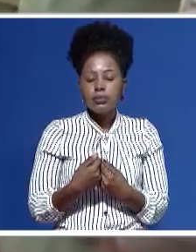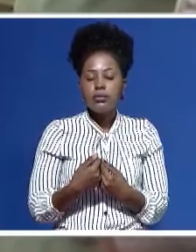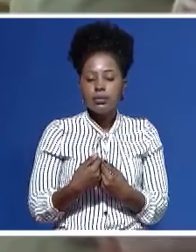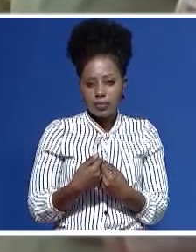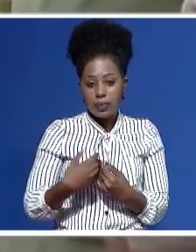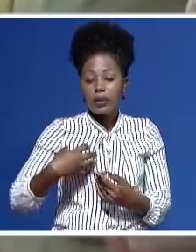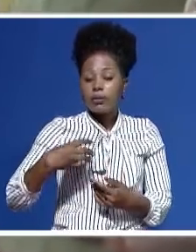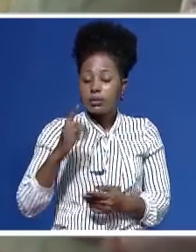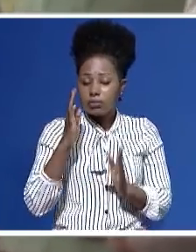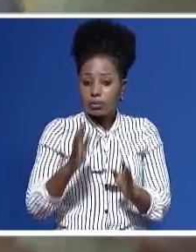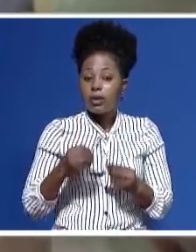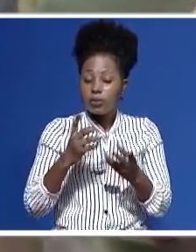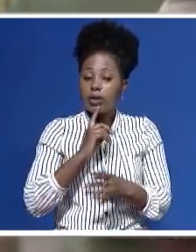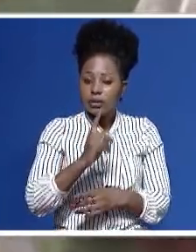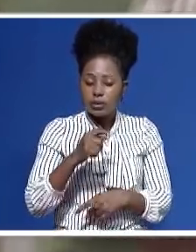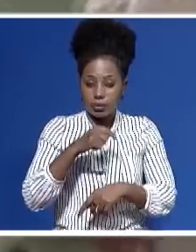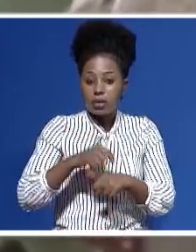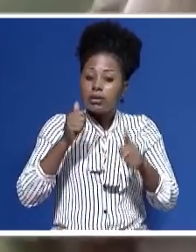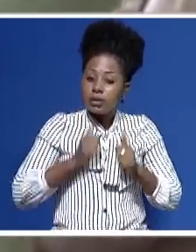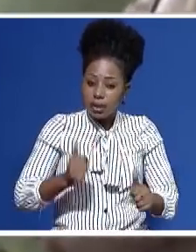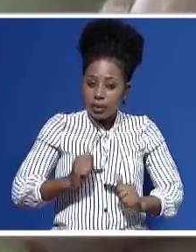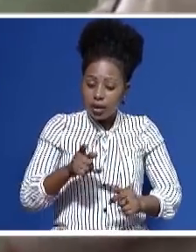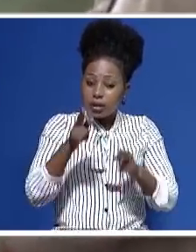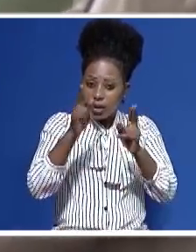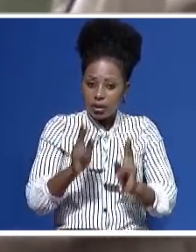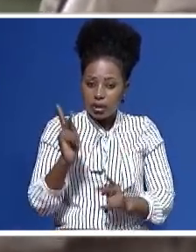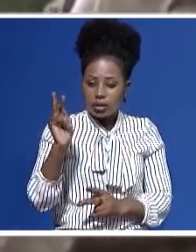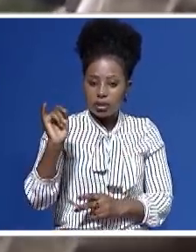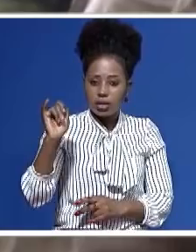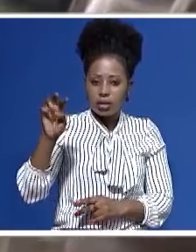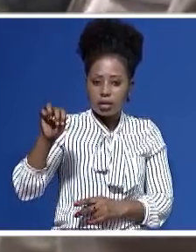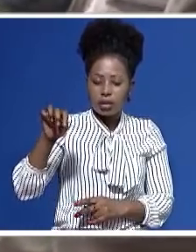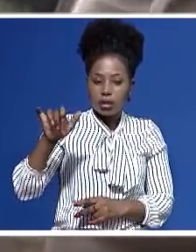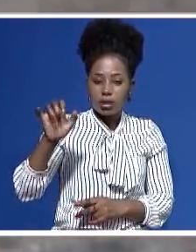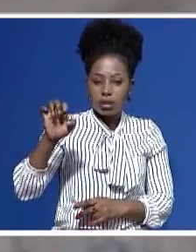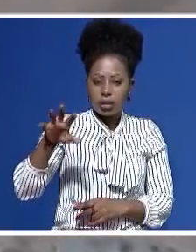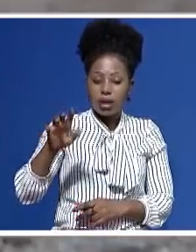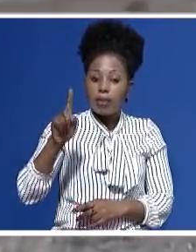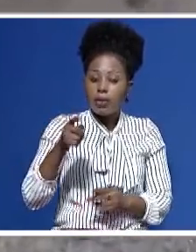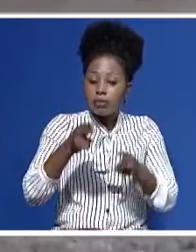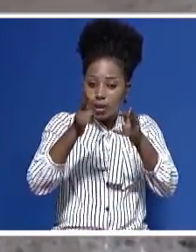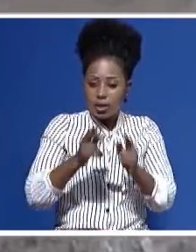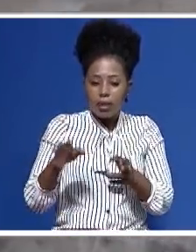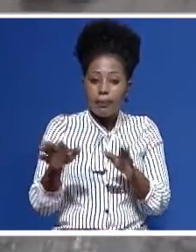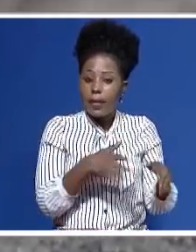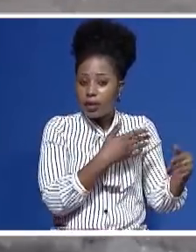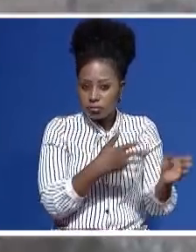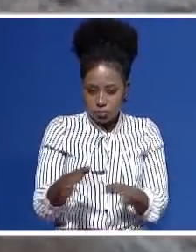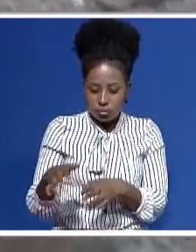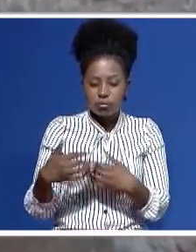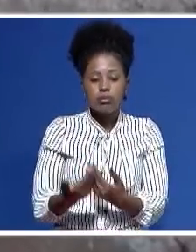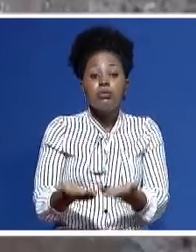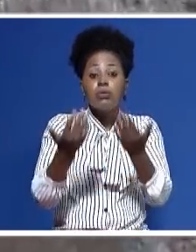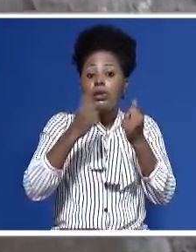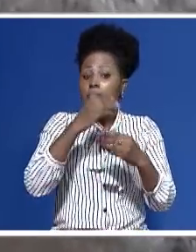Waziri Mkuu ametoa agizo hilo alipotembelea daraja la Kinyegea lililosombwa na maji kati ya Morogoro na Dodoma ili